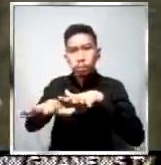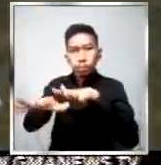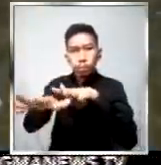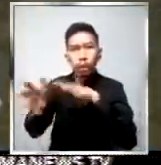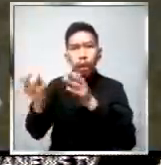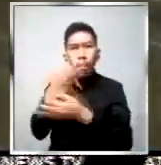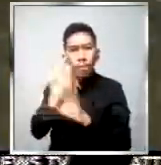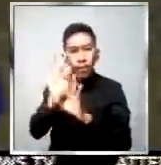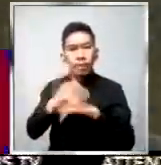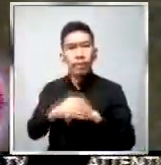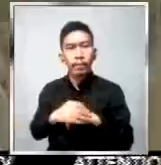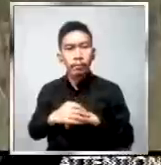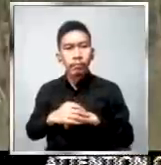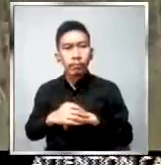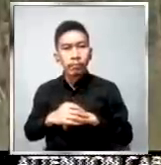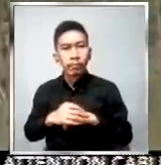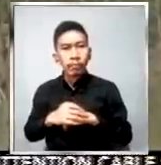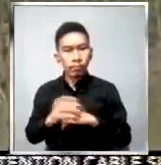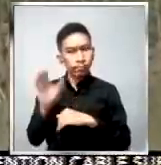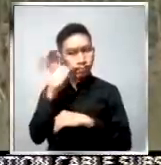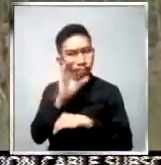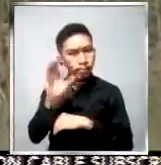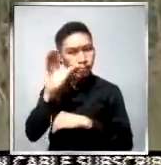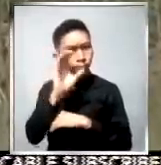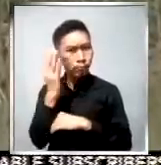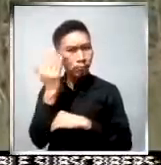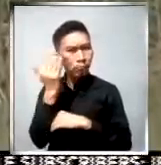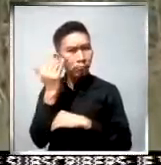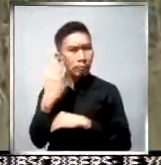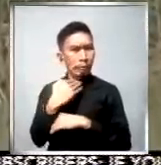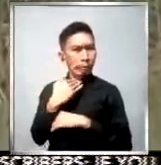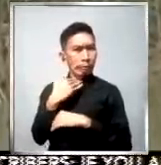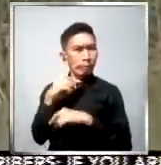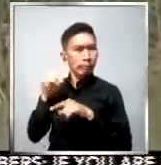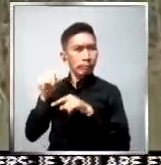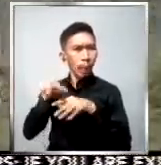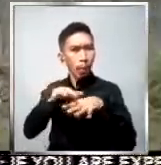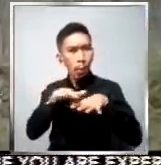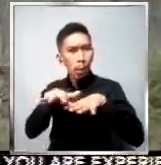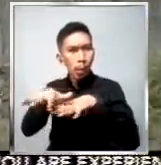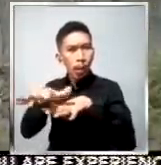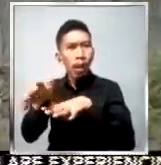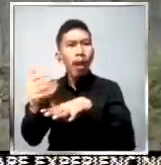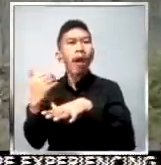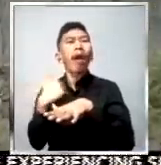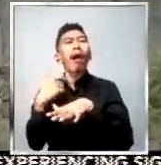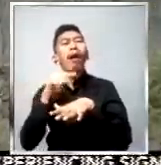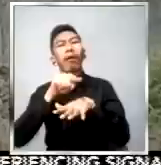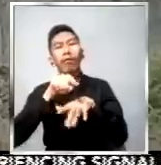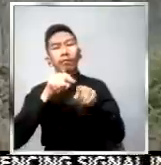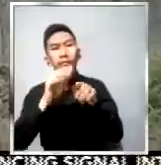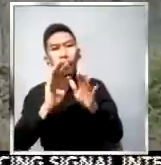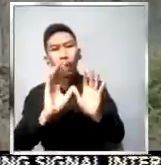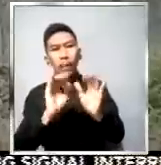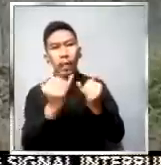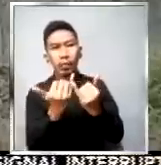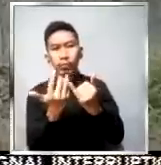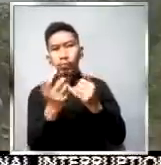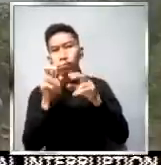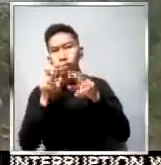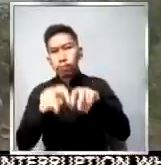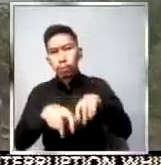ng pagbabagal ng tubig, lumalabas na meron palang ginagawang reclamation ng isang private development company sa may paglagpas daw ng Marcos